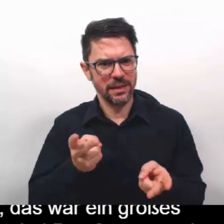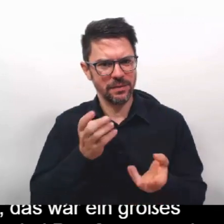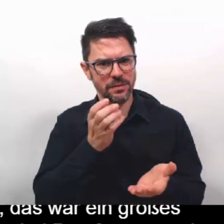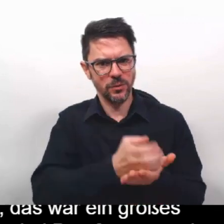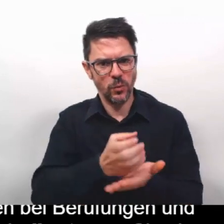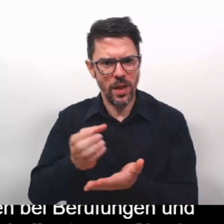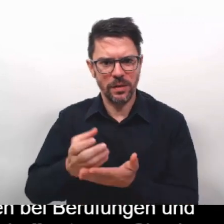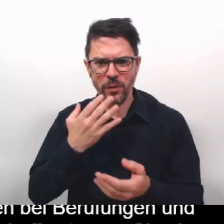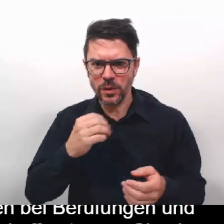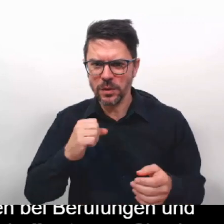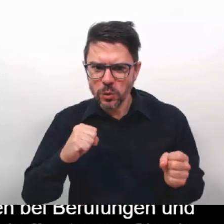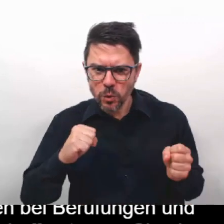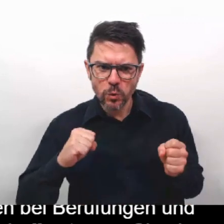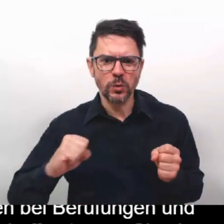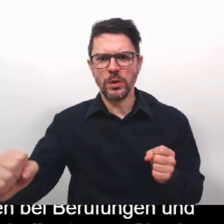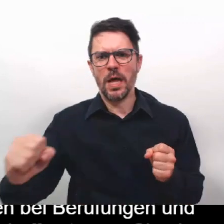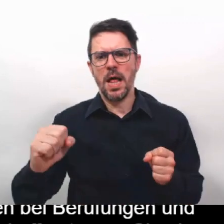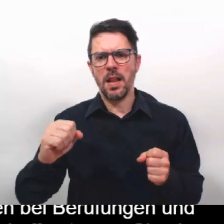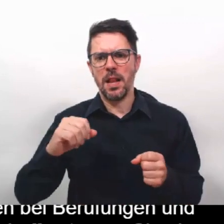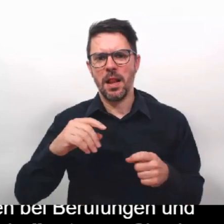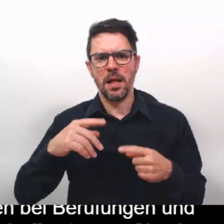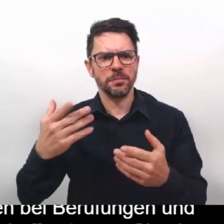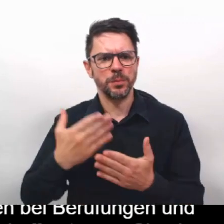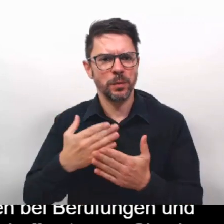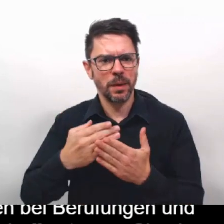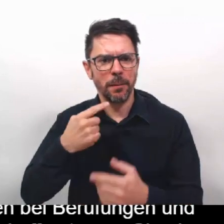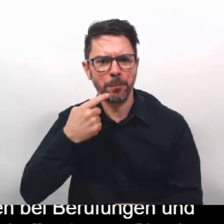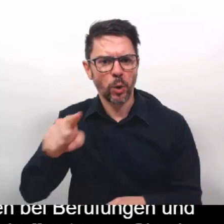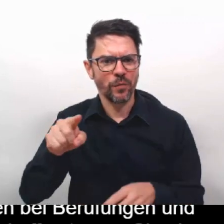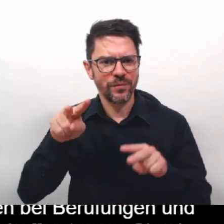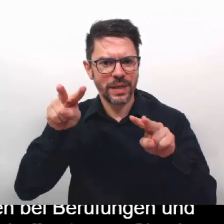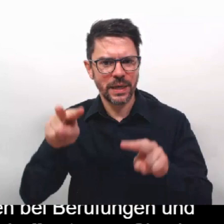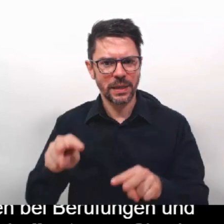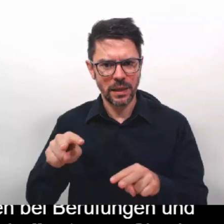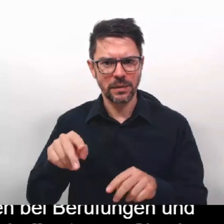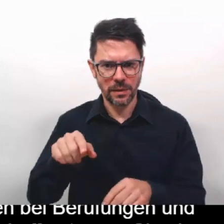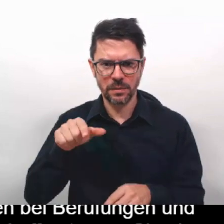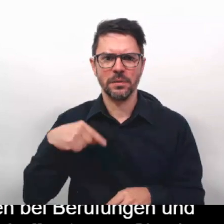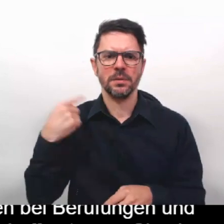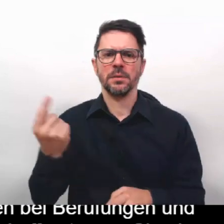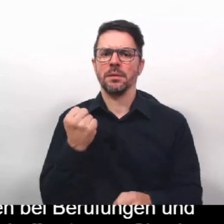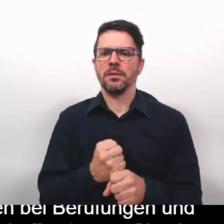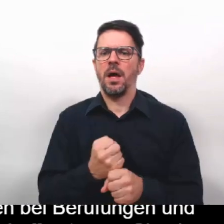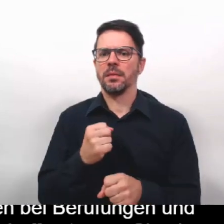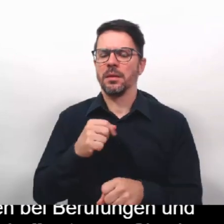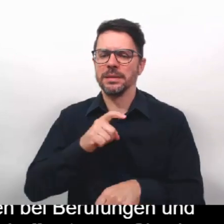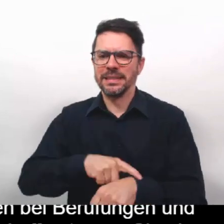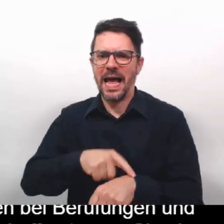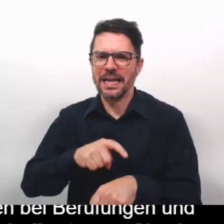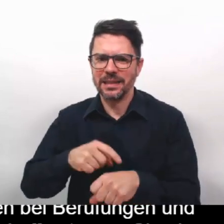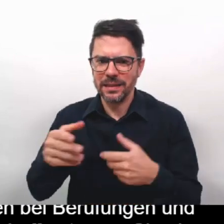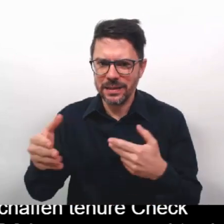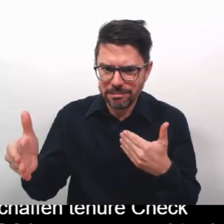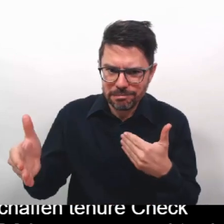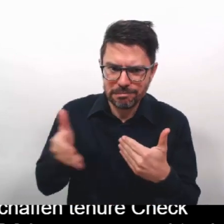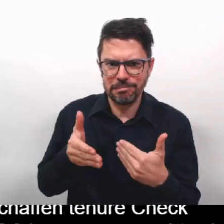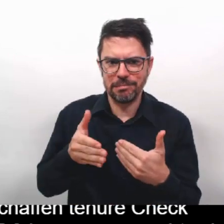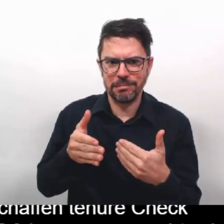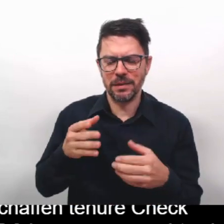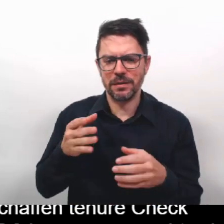und vor allem durch die Vielzahl von fast 3.800 Stellen, wenn sie alles zusammenzählen, auch eine nie dagewesene